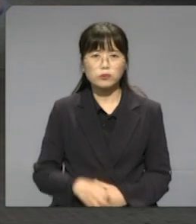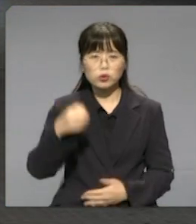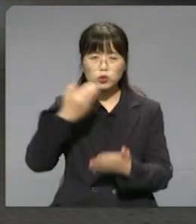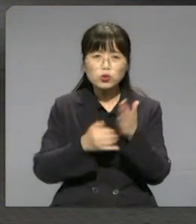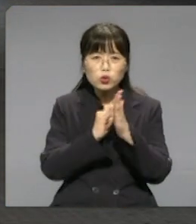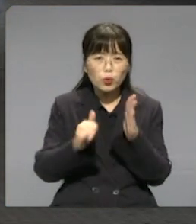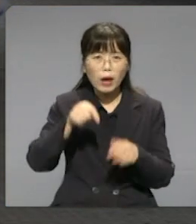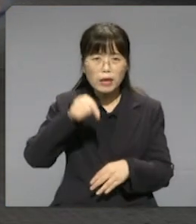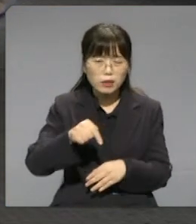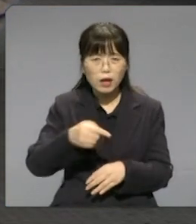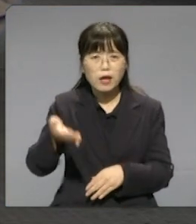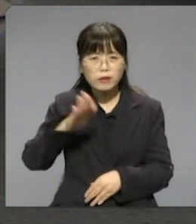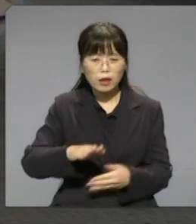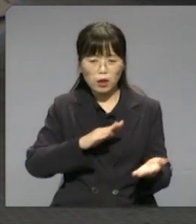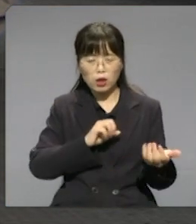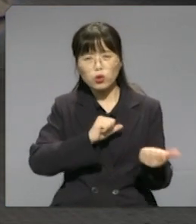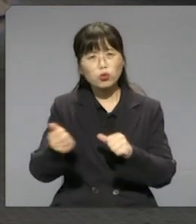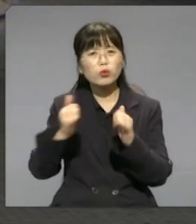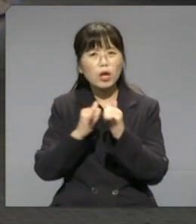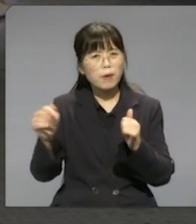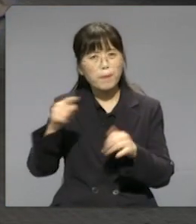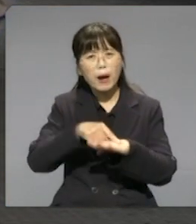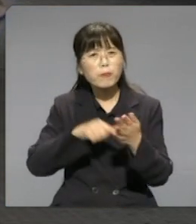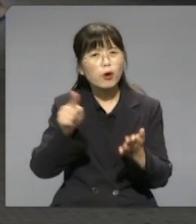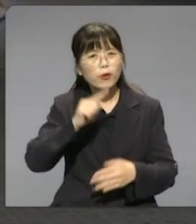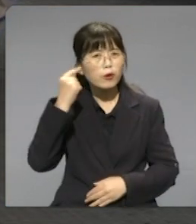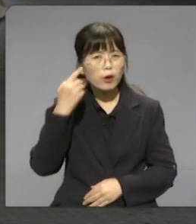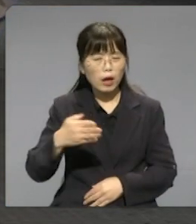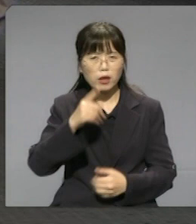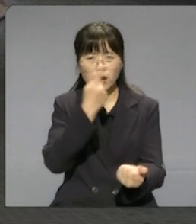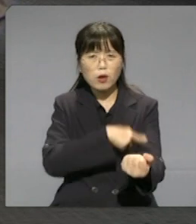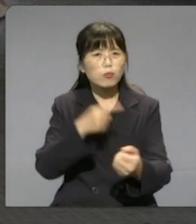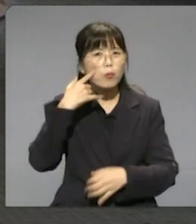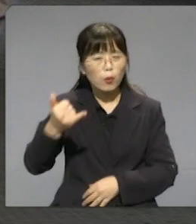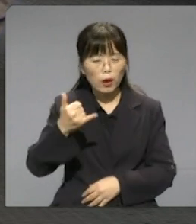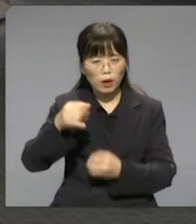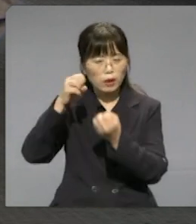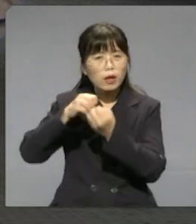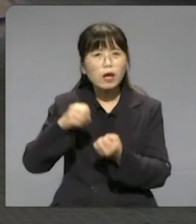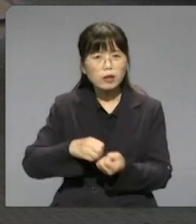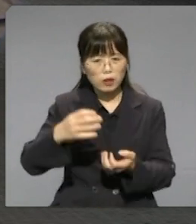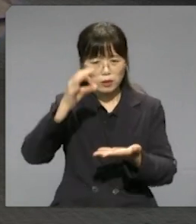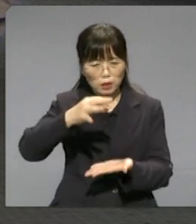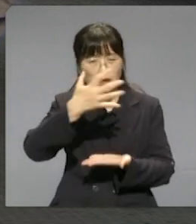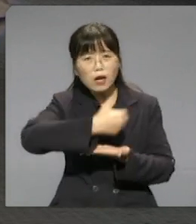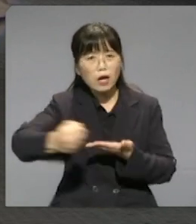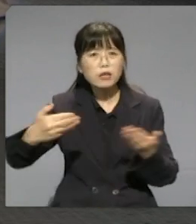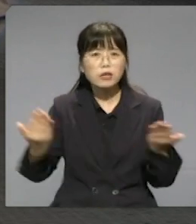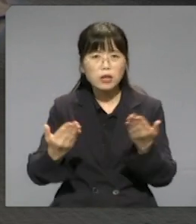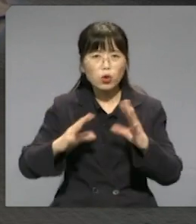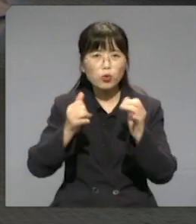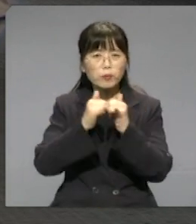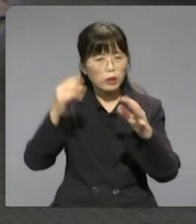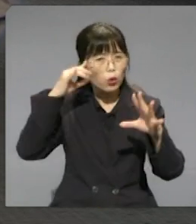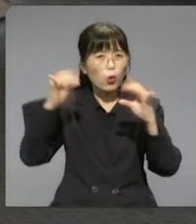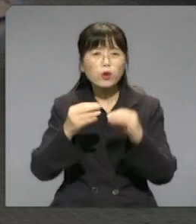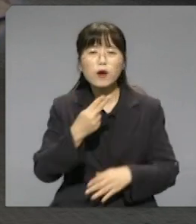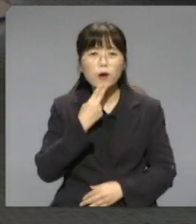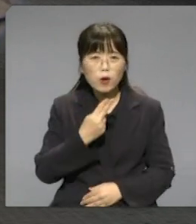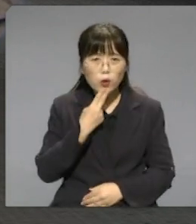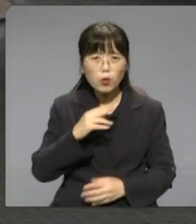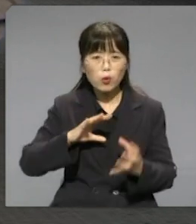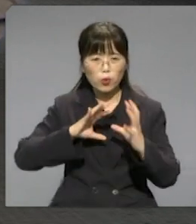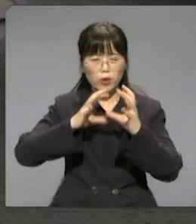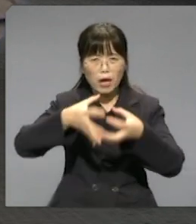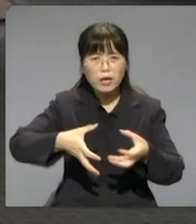유족이 이러할진대 고인은 어떨까? 자격 없는 부모가 사망한 자녀의 재산을 가로채는 일에 국민 동의하지 않고